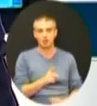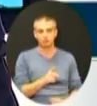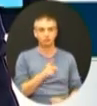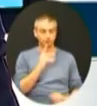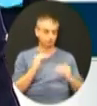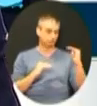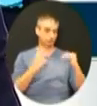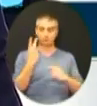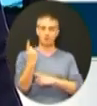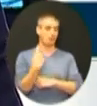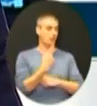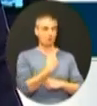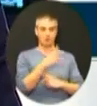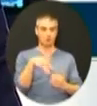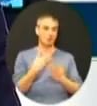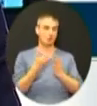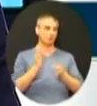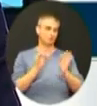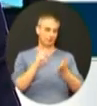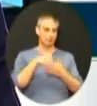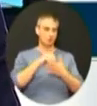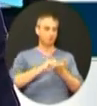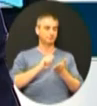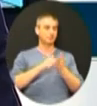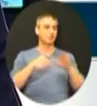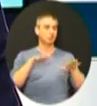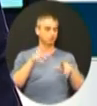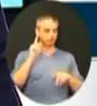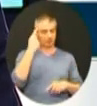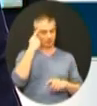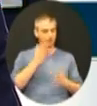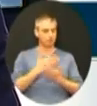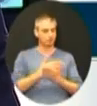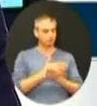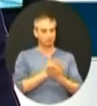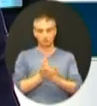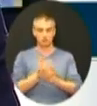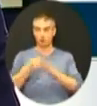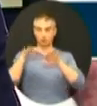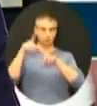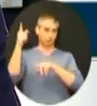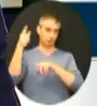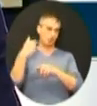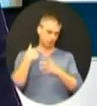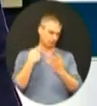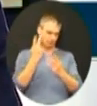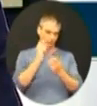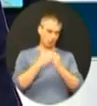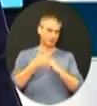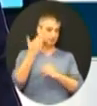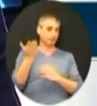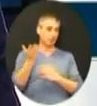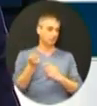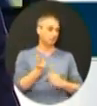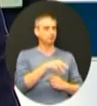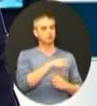הדואליות יש שני לקוחות ליועץ המשפטי במשרד ראש הממשלה שהוא צריך לדעת לנוות ביניהם אחד ראש הממשלה אני לוקח או כמובן שר